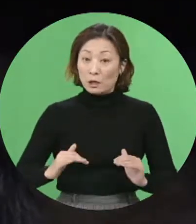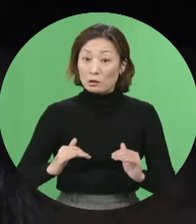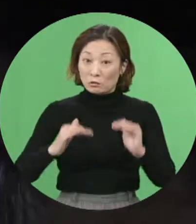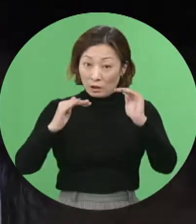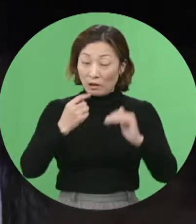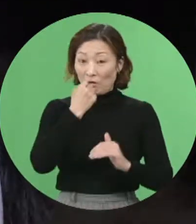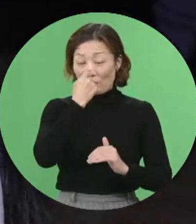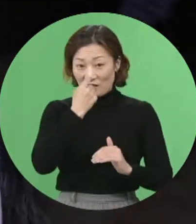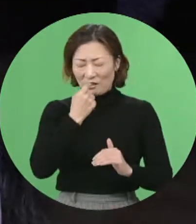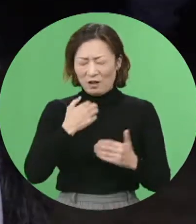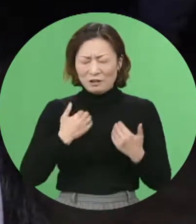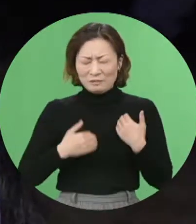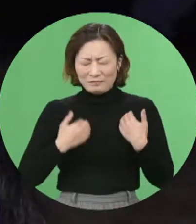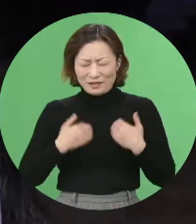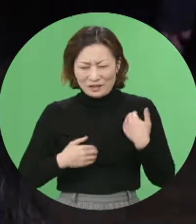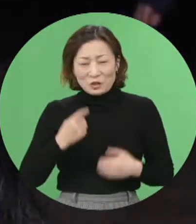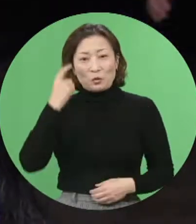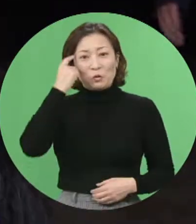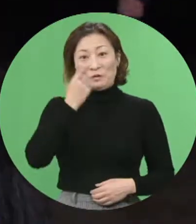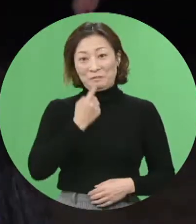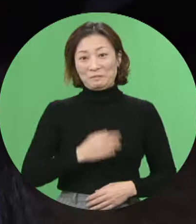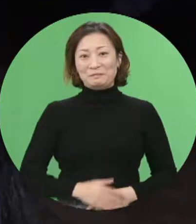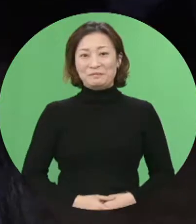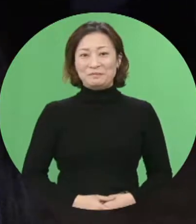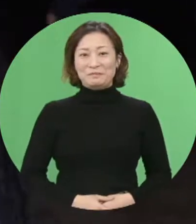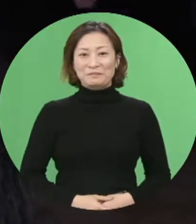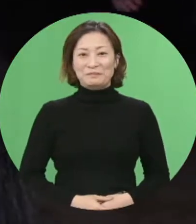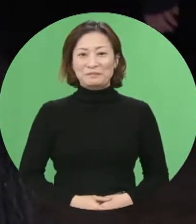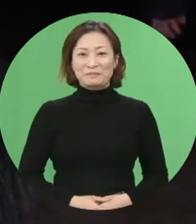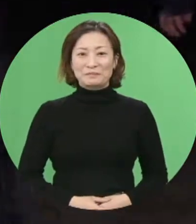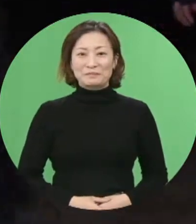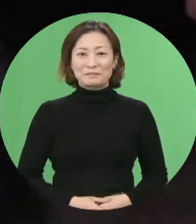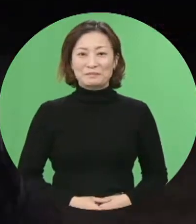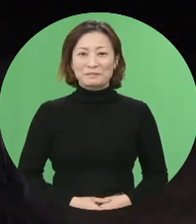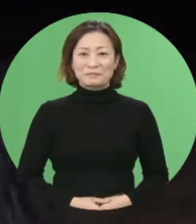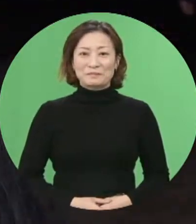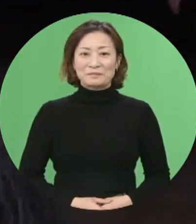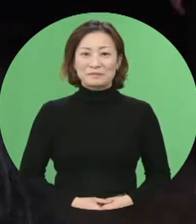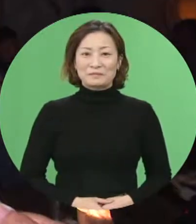してこんなに嬉しいことはないなと思いました。